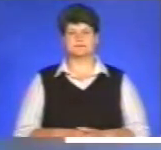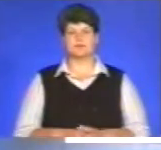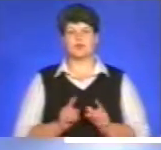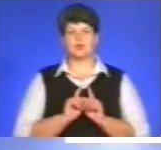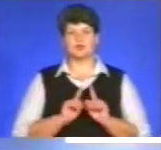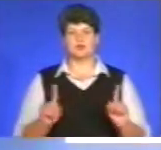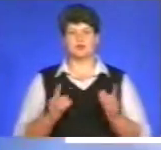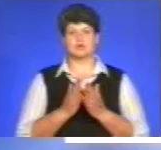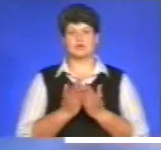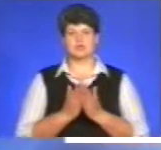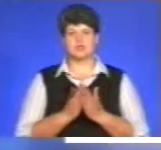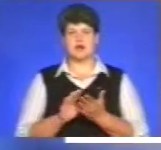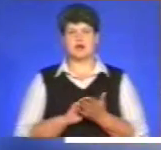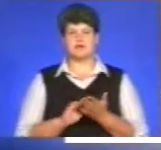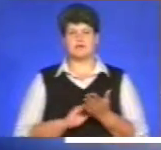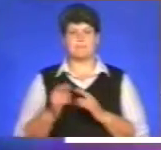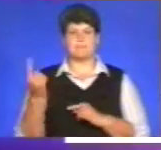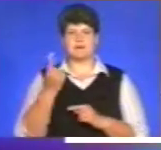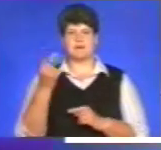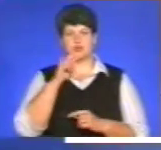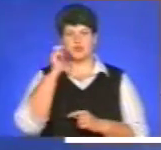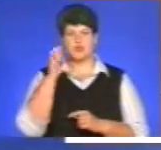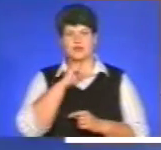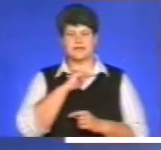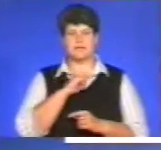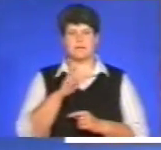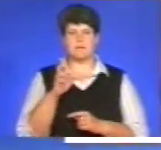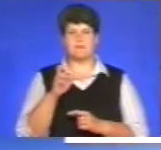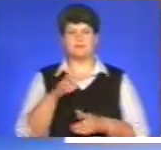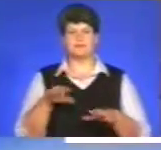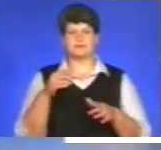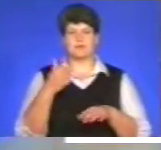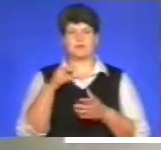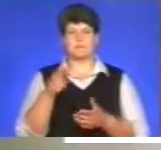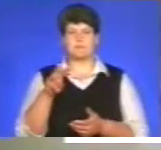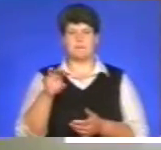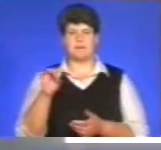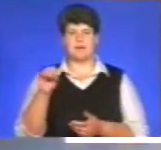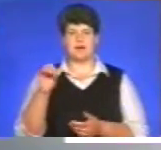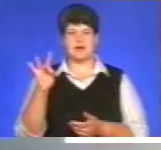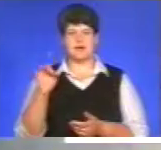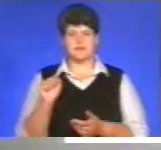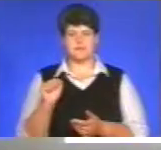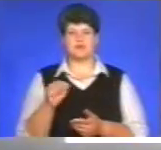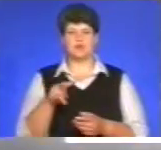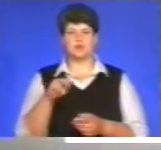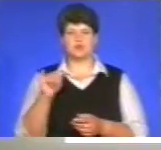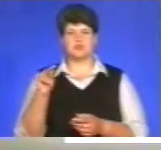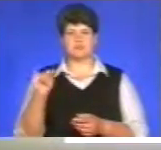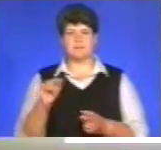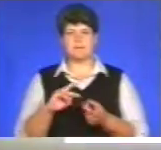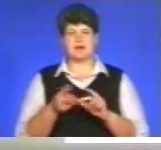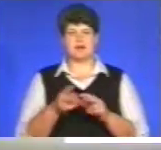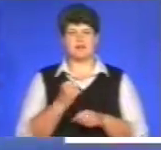Унікальну книжку авторства першого українця-бургомістра Тернополя Володимира Лучаківського перевидали в обласному